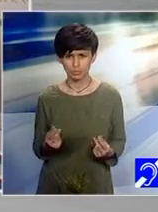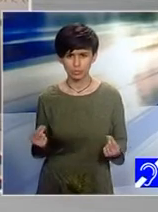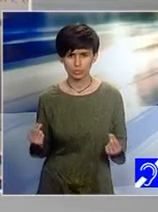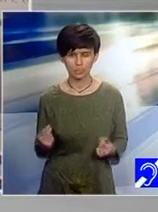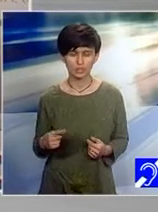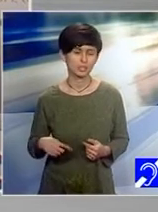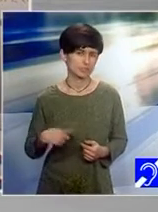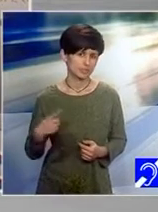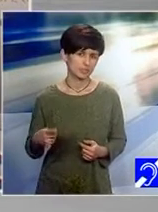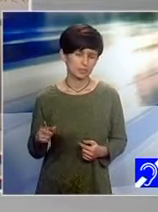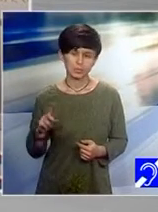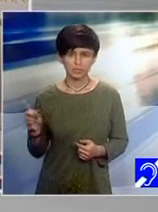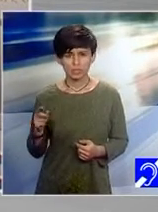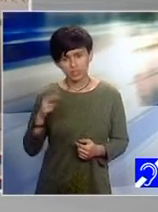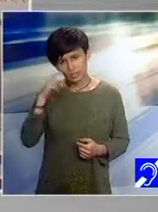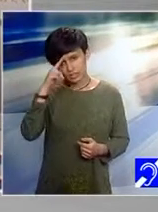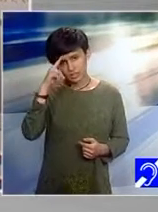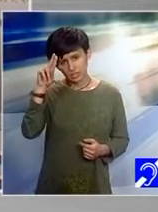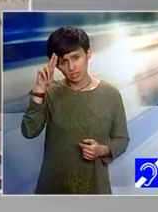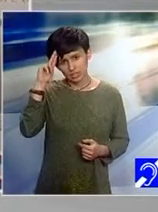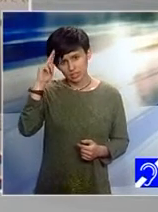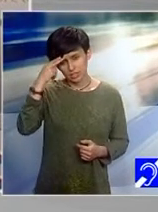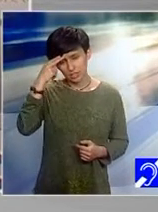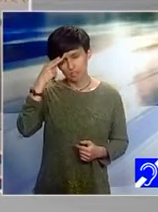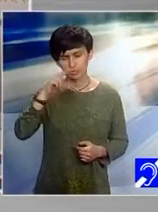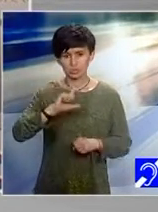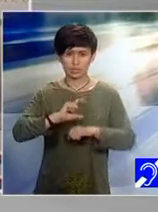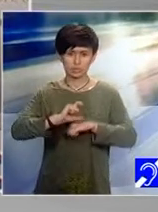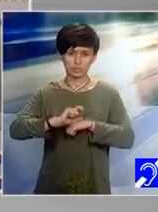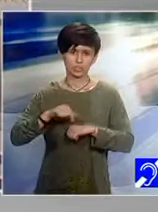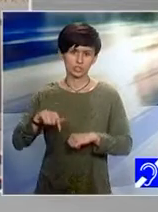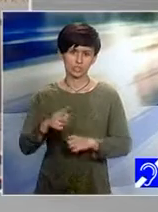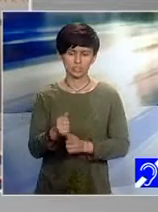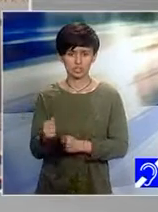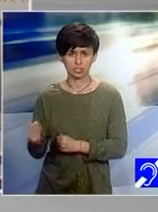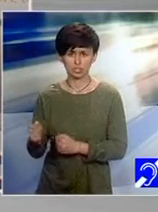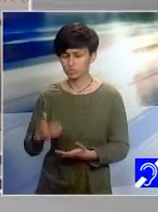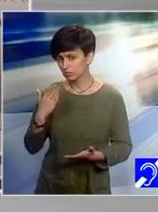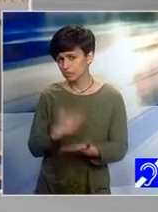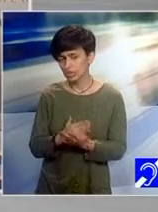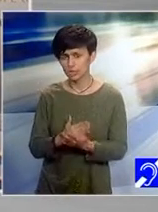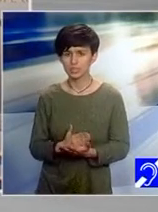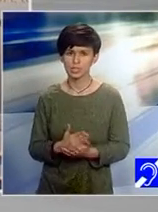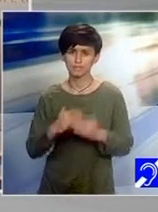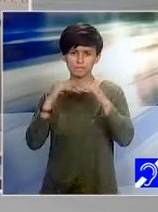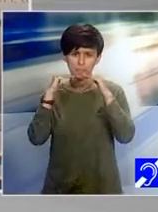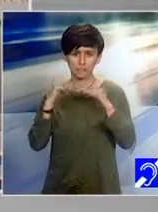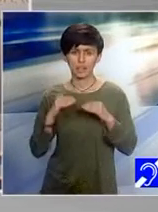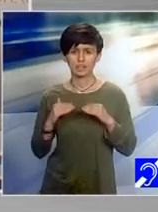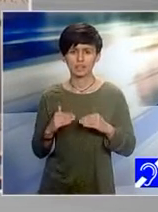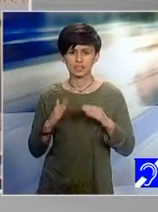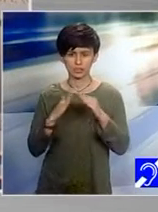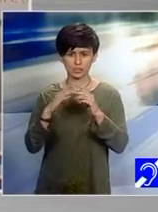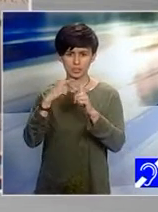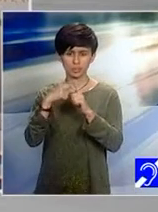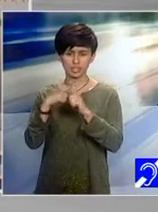și după ce nu a fost recunoscut de Turcia acest genocid, s-a hotărât la nivelul Bisericii Apostolice